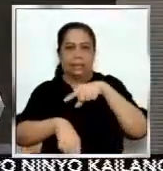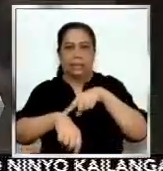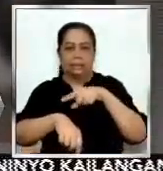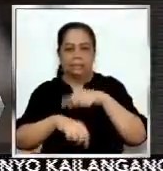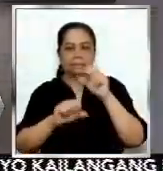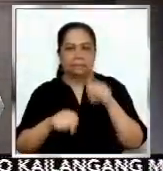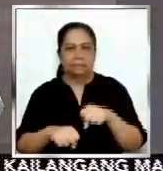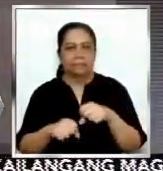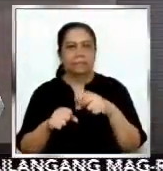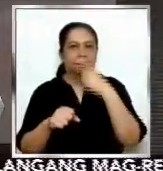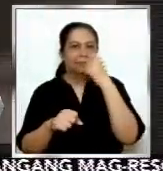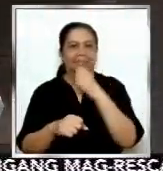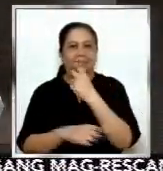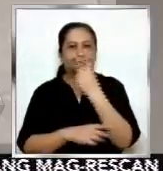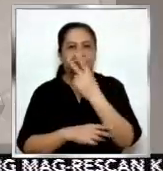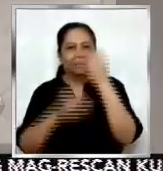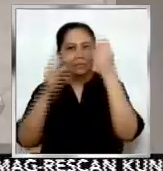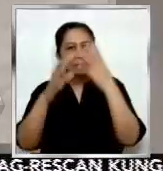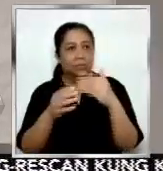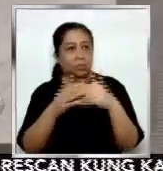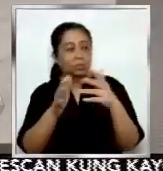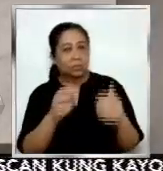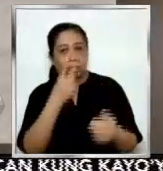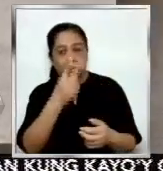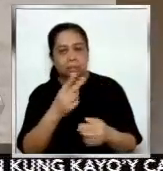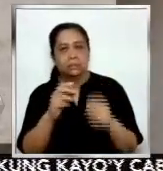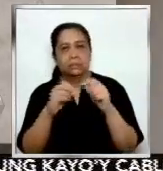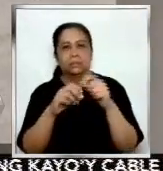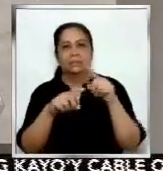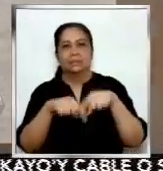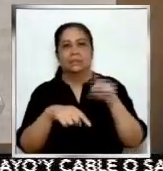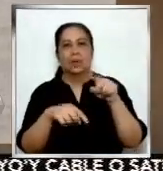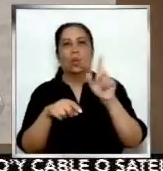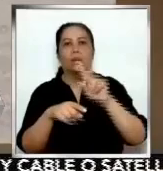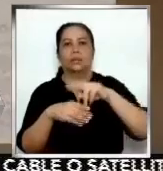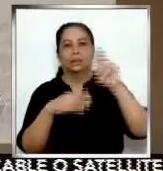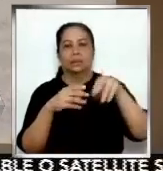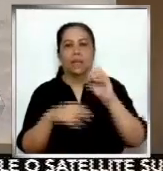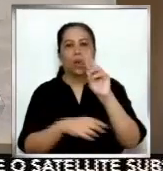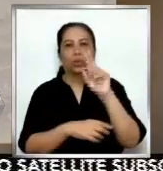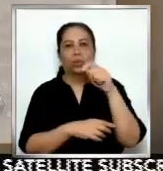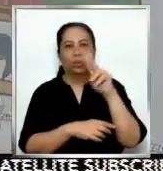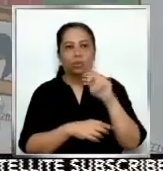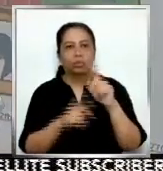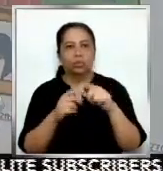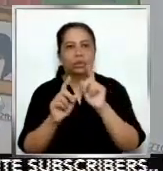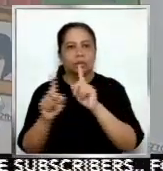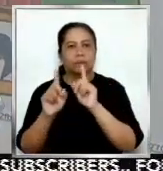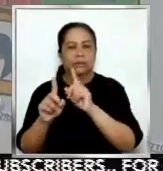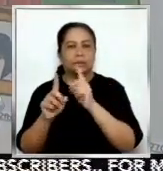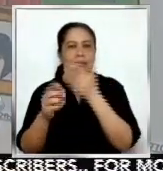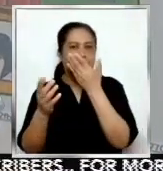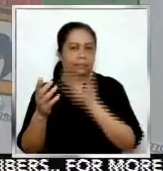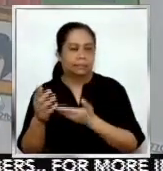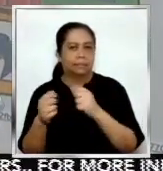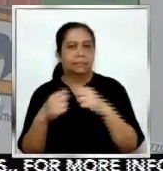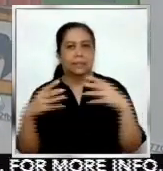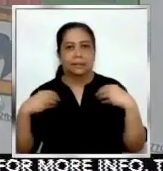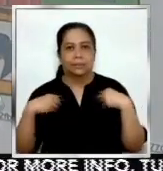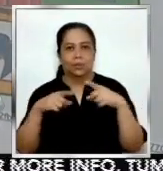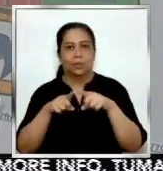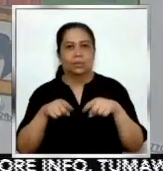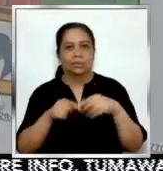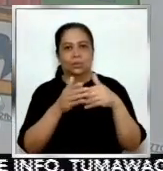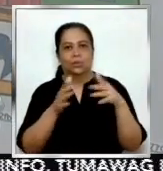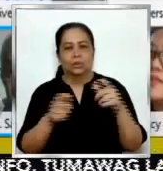naman makikita ng guro ang mga estudyante, ibabase na lang sa output ng bata para sa araw na yon ng attendance niya. Makakatanggap din ang estudyante ng